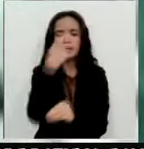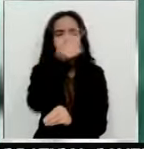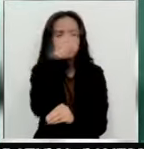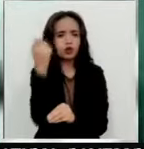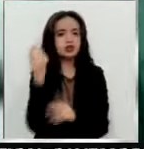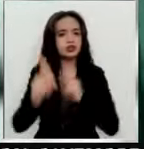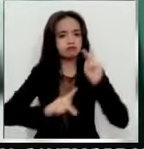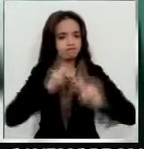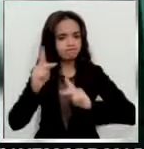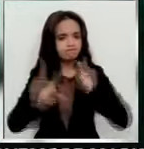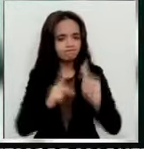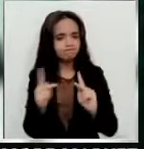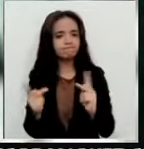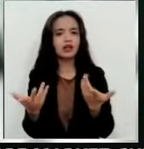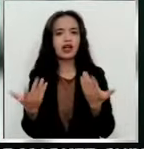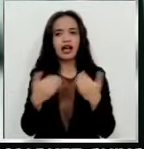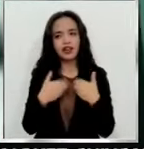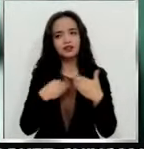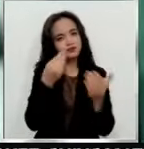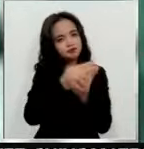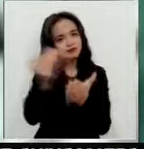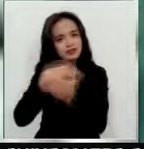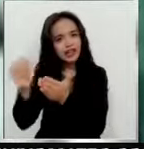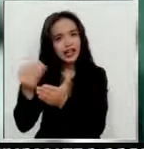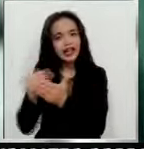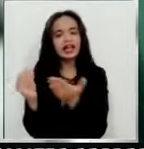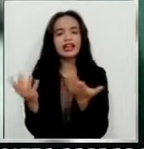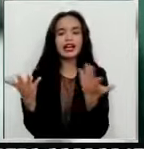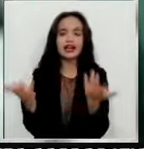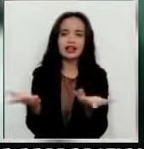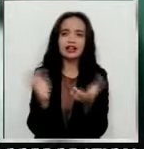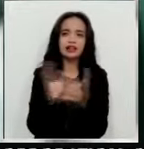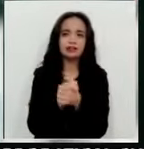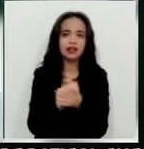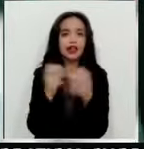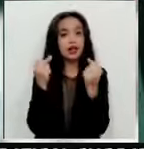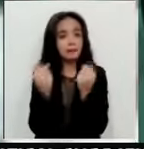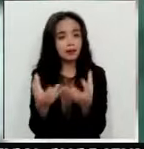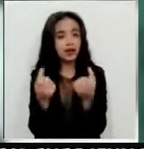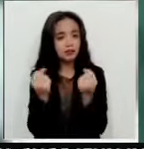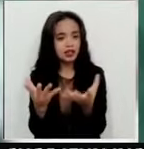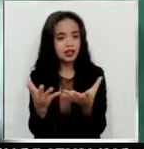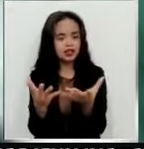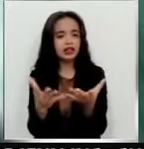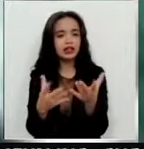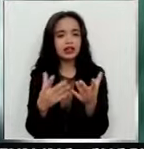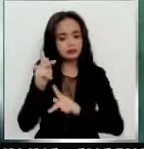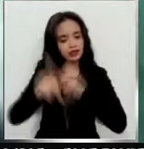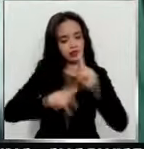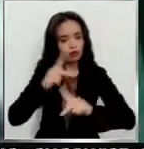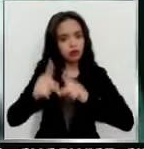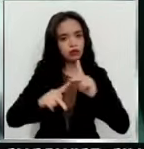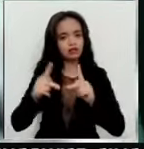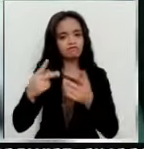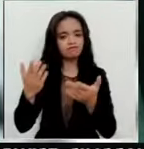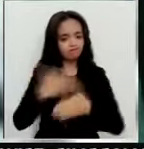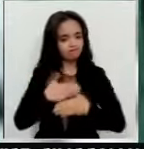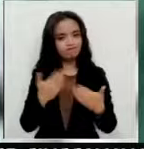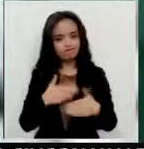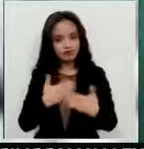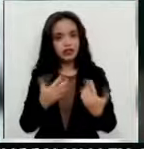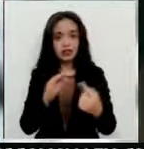marami nang namimili at saka maraming tao sa paligid na nagsasaya, lalo na